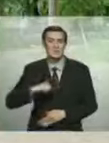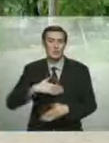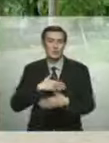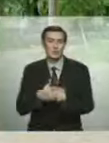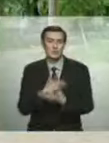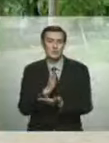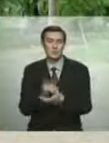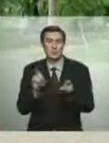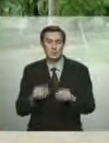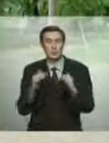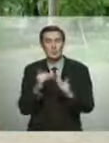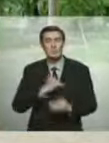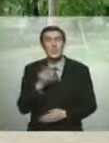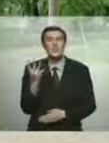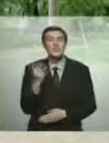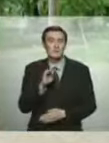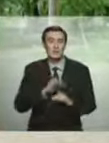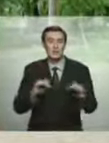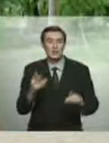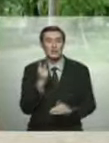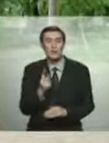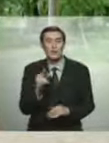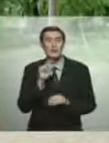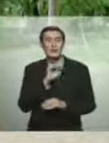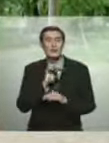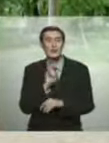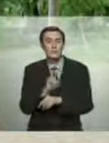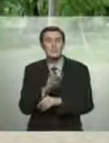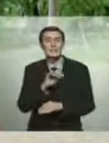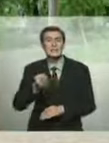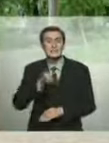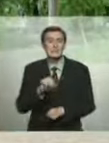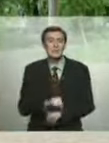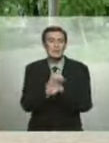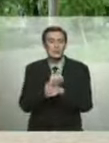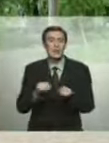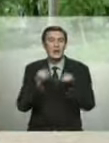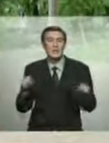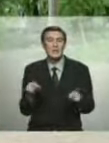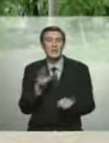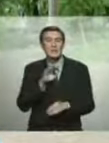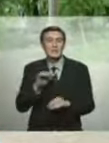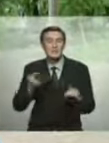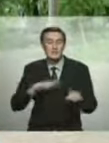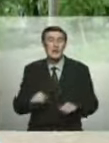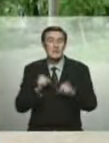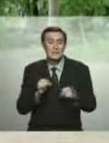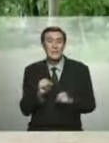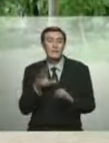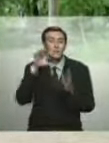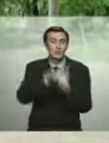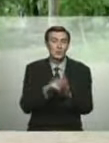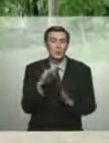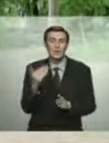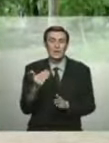бомбежкой у меня четверо детей двое из них ходят садик из-за забастовки открыли дополнительные садике мы пытались отдать туда детей